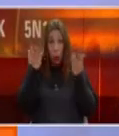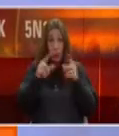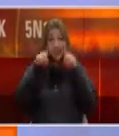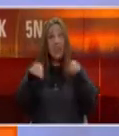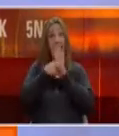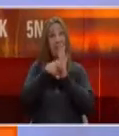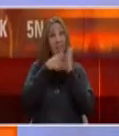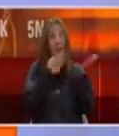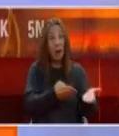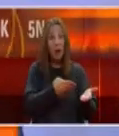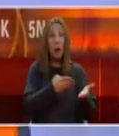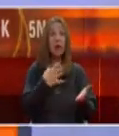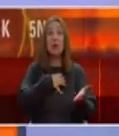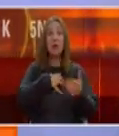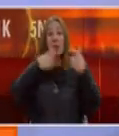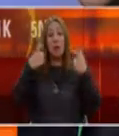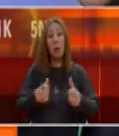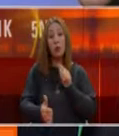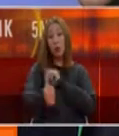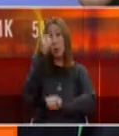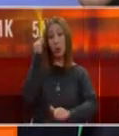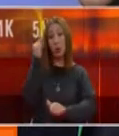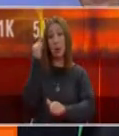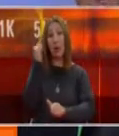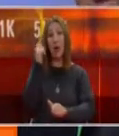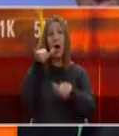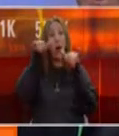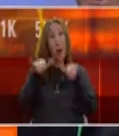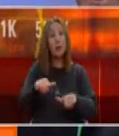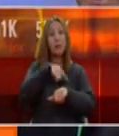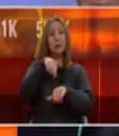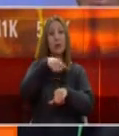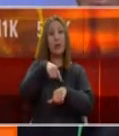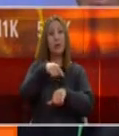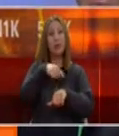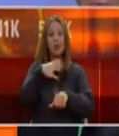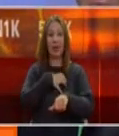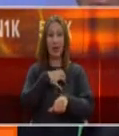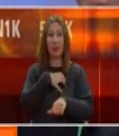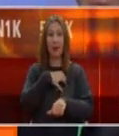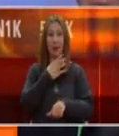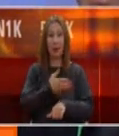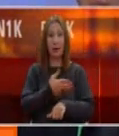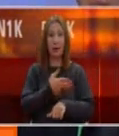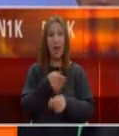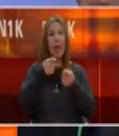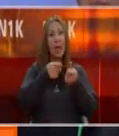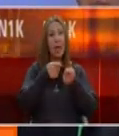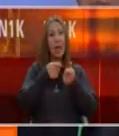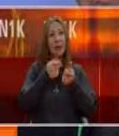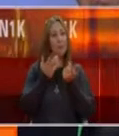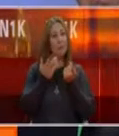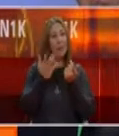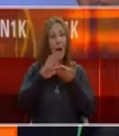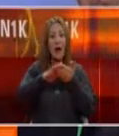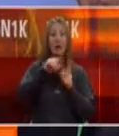sertifikalarla kendi yerlerine döndüklerinde aynı şekilde kendilerini... Evet. Nasıl diyeyim,